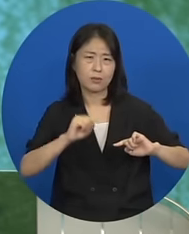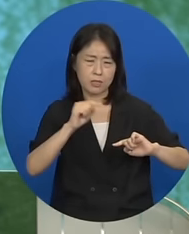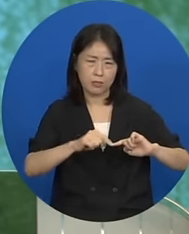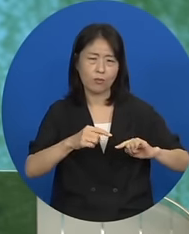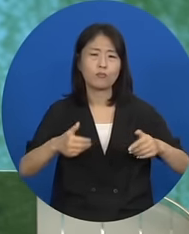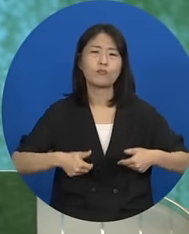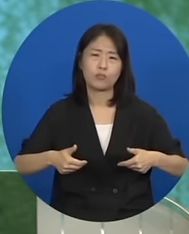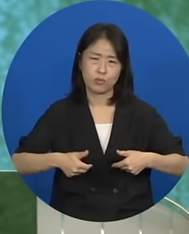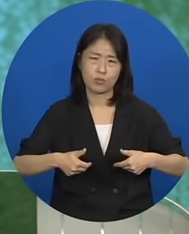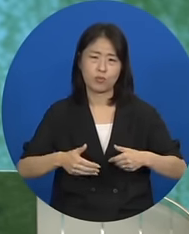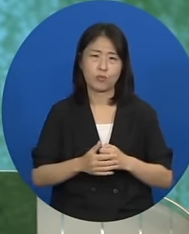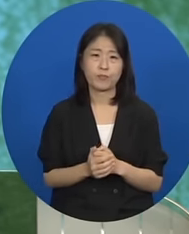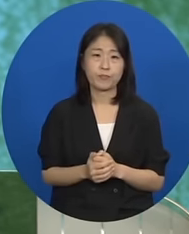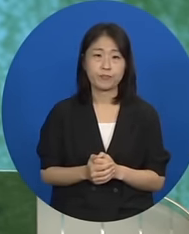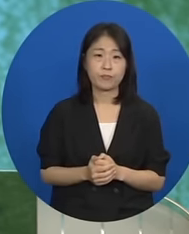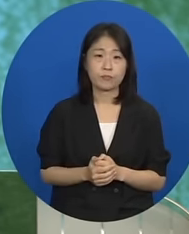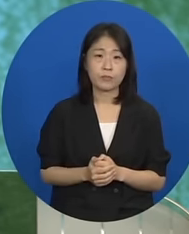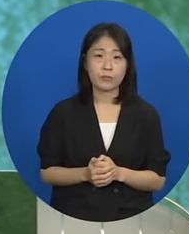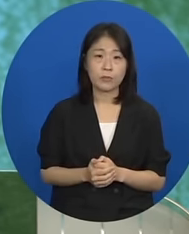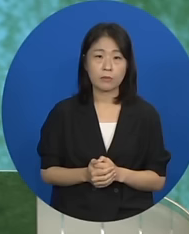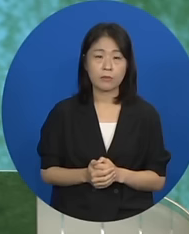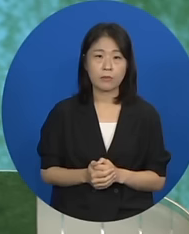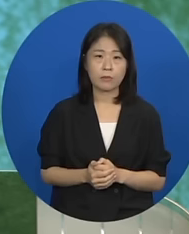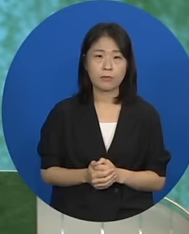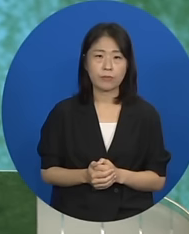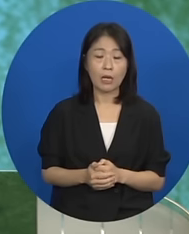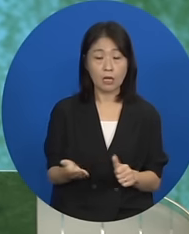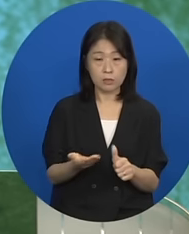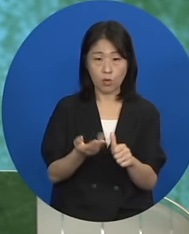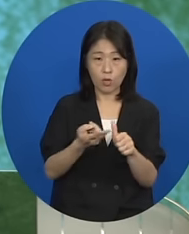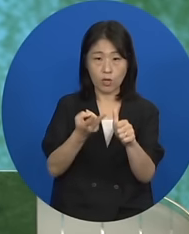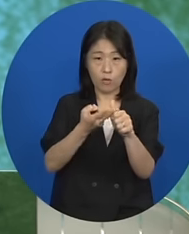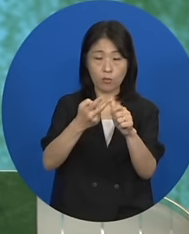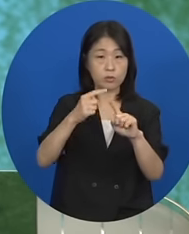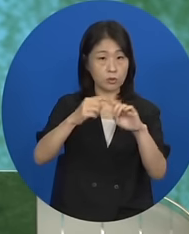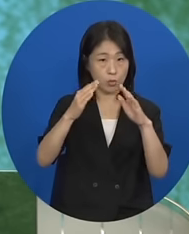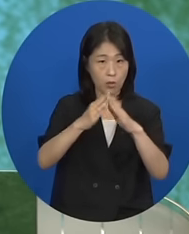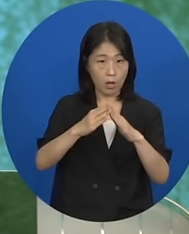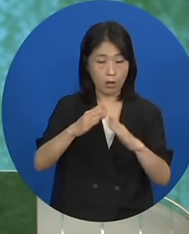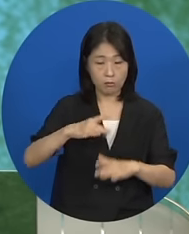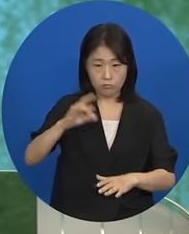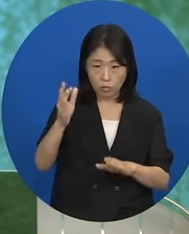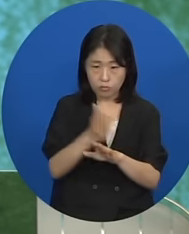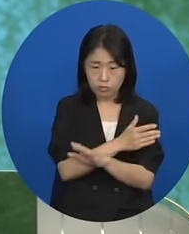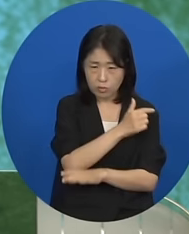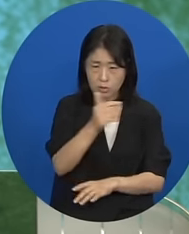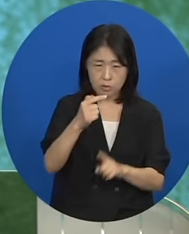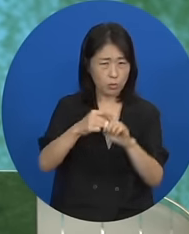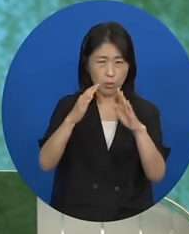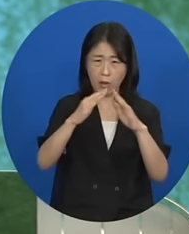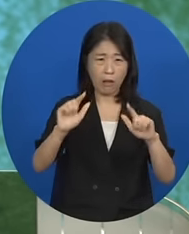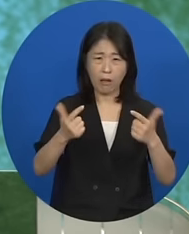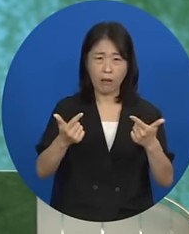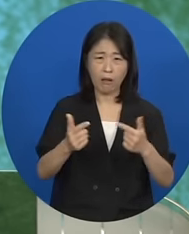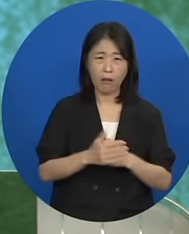마찬가지입니다 처음부터 대형 교회가 아니었어요 길동에 상가 교회로